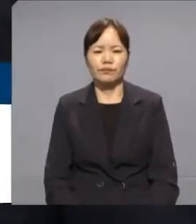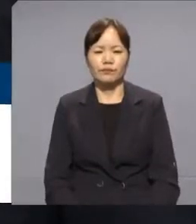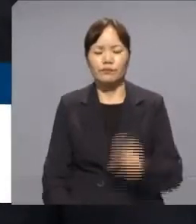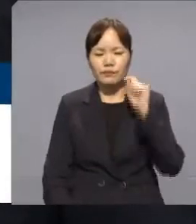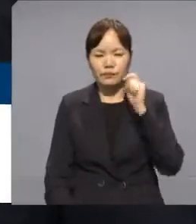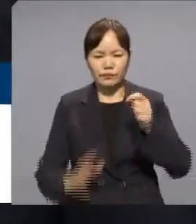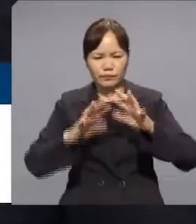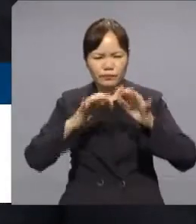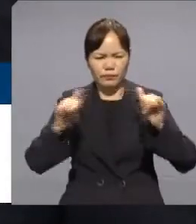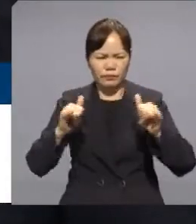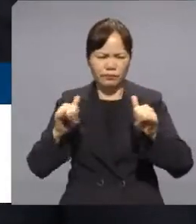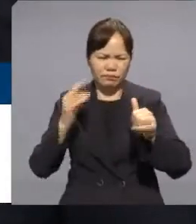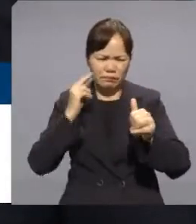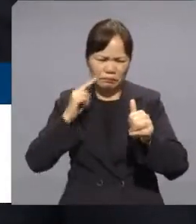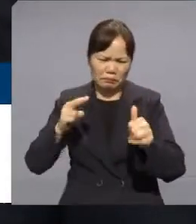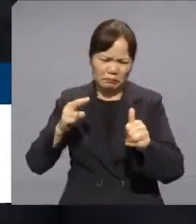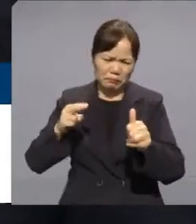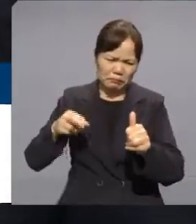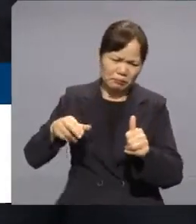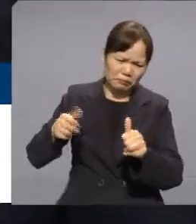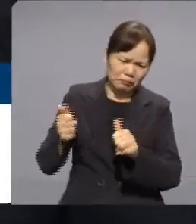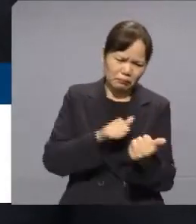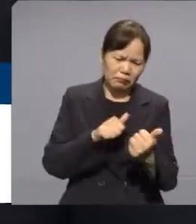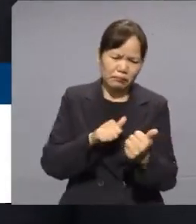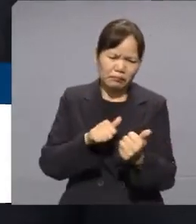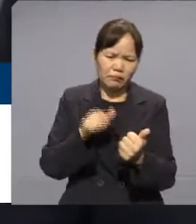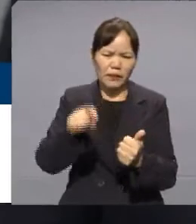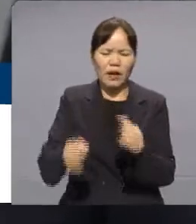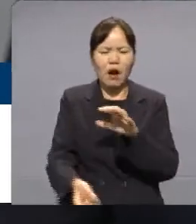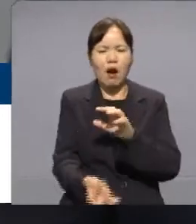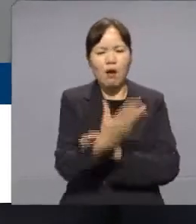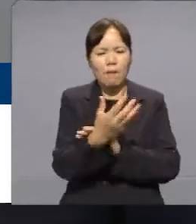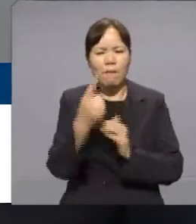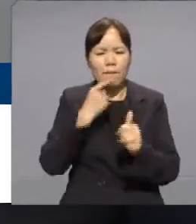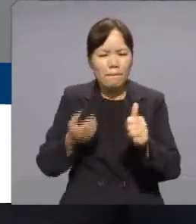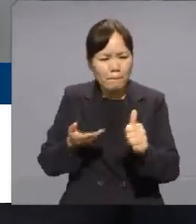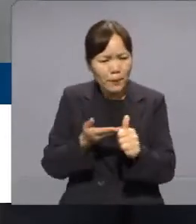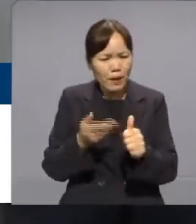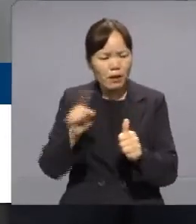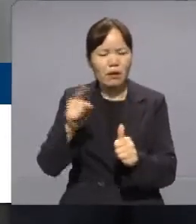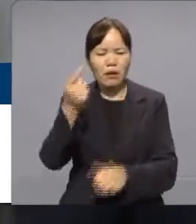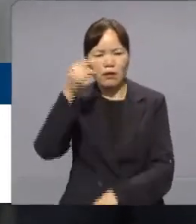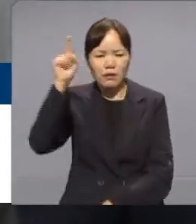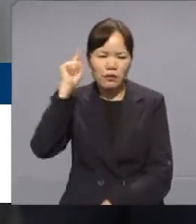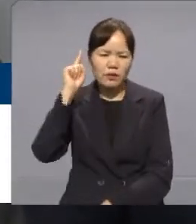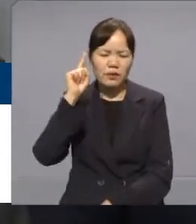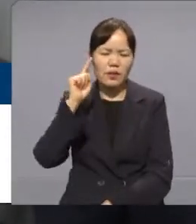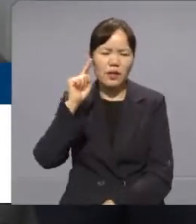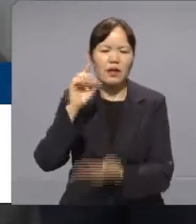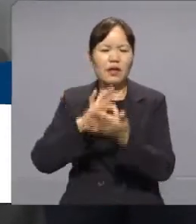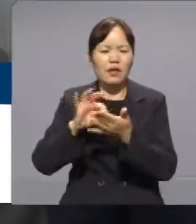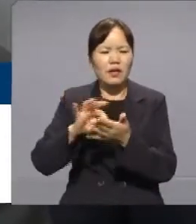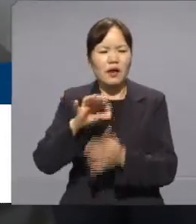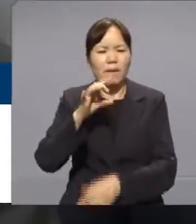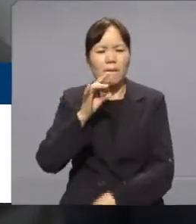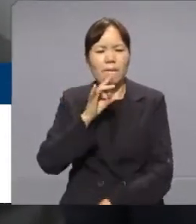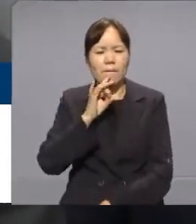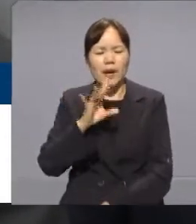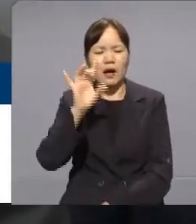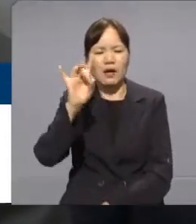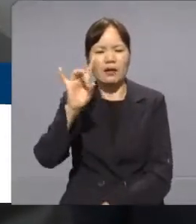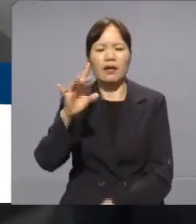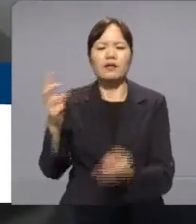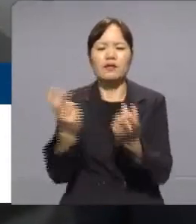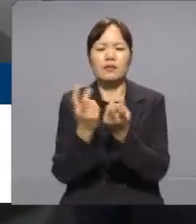only tool available to him is to brutalize individual citizens in Ukraine, Ukrainian citizens.